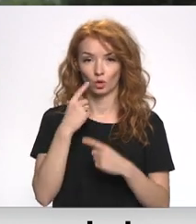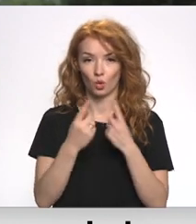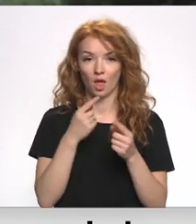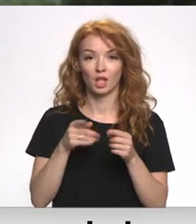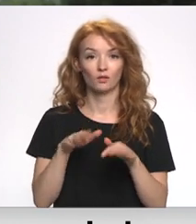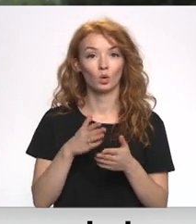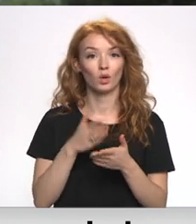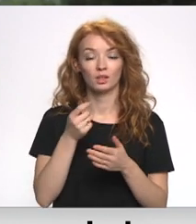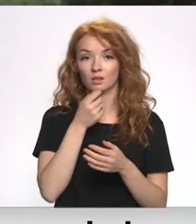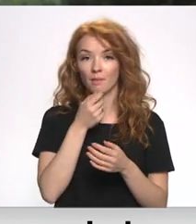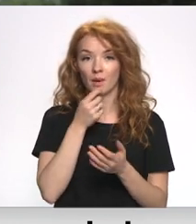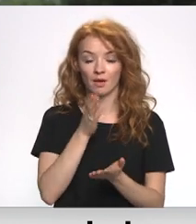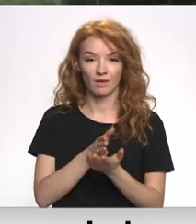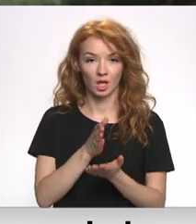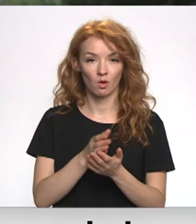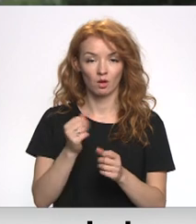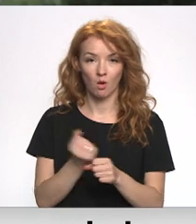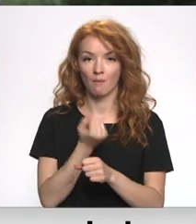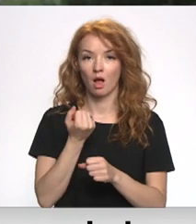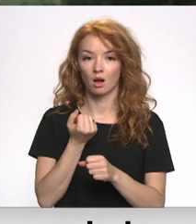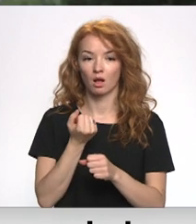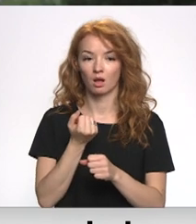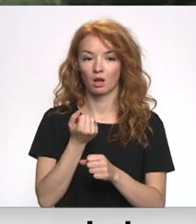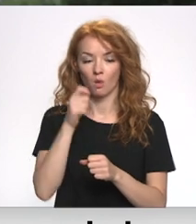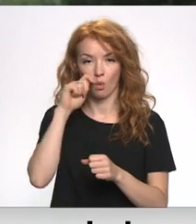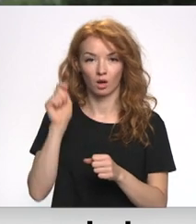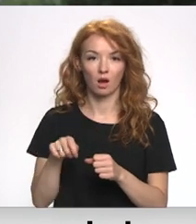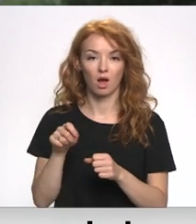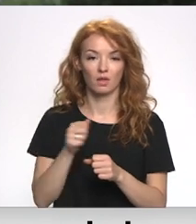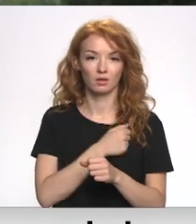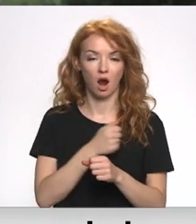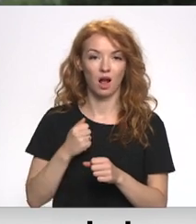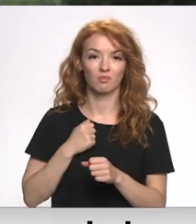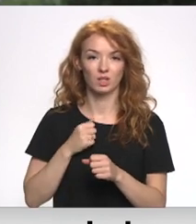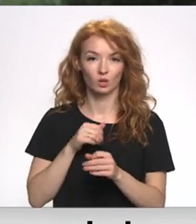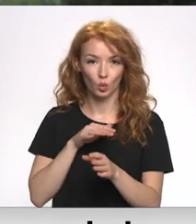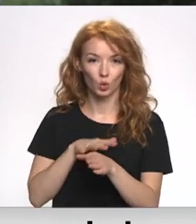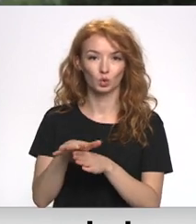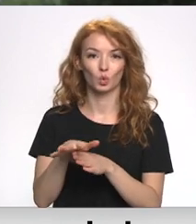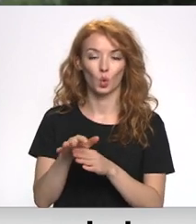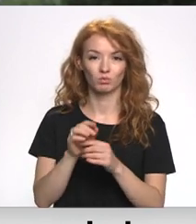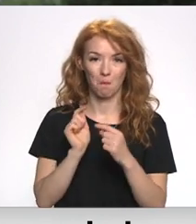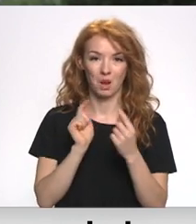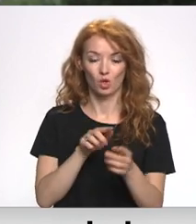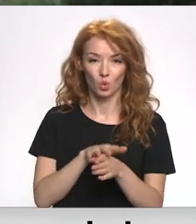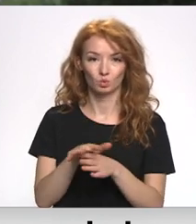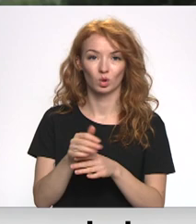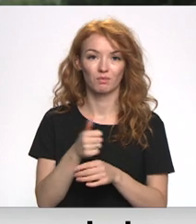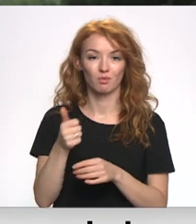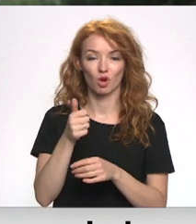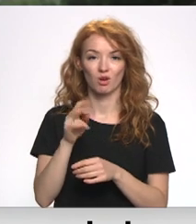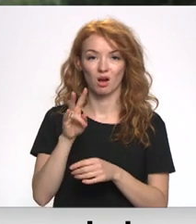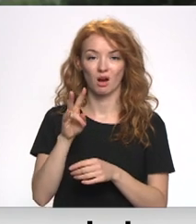jau septembra vidū, taču domājams, ka Ukrainas spēku ofensīva pretuzbrukumi, īpaši šeit